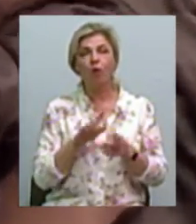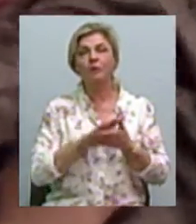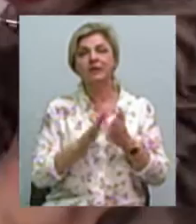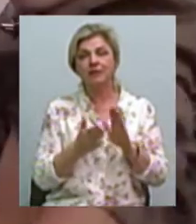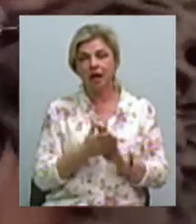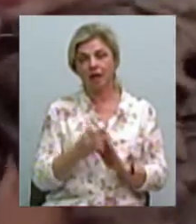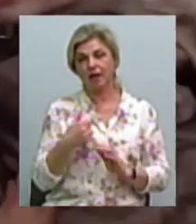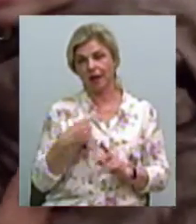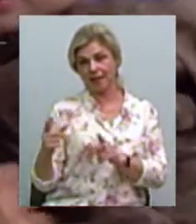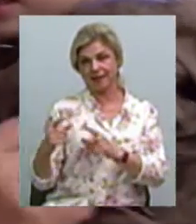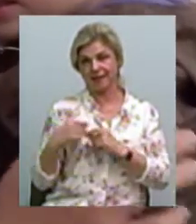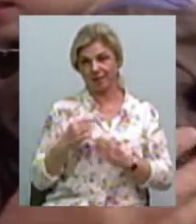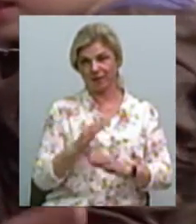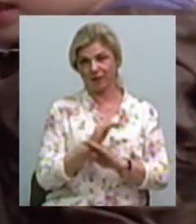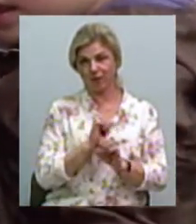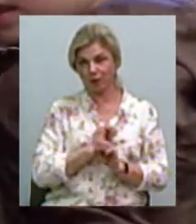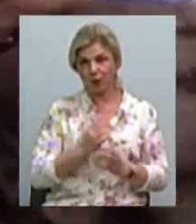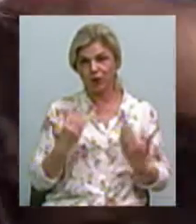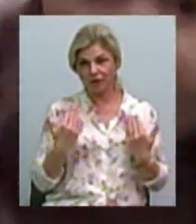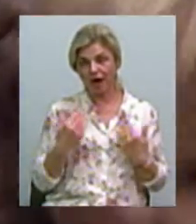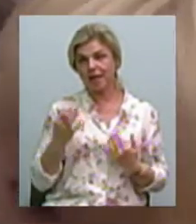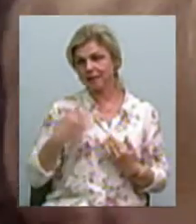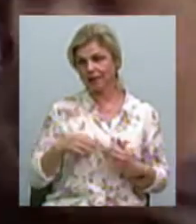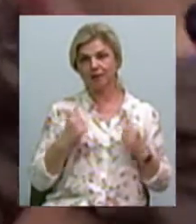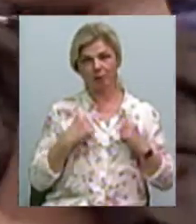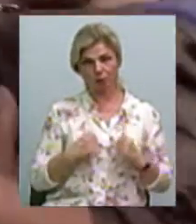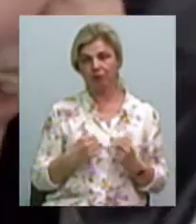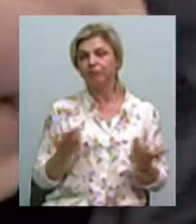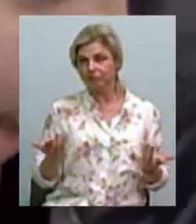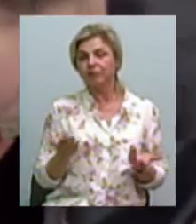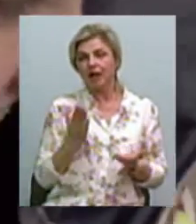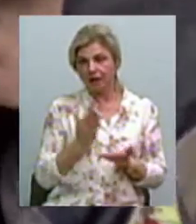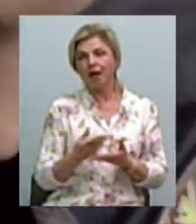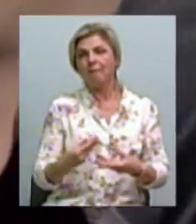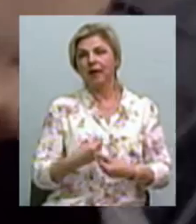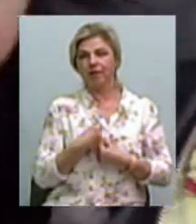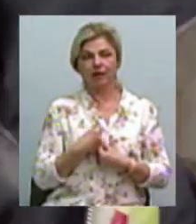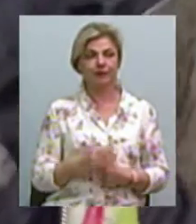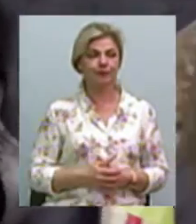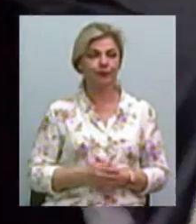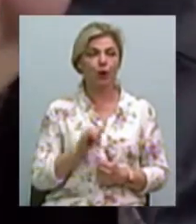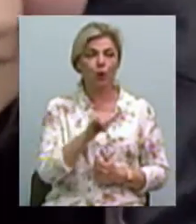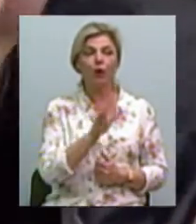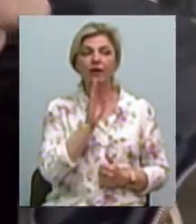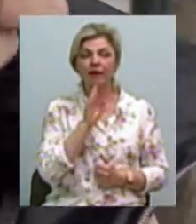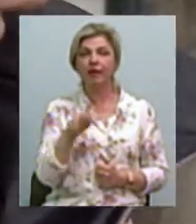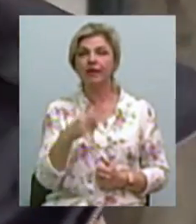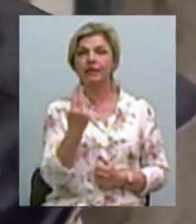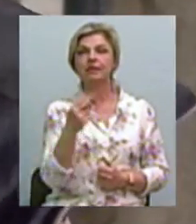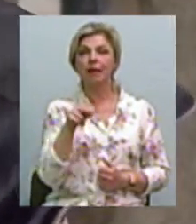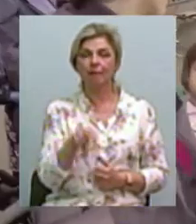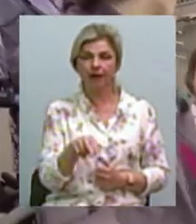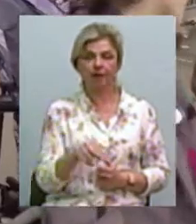ним відпочиваю, і він спокійний. Не знаю, як впливає, але впливає якось. У Діани Хмарської діагностована ДЦП з